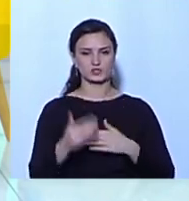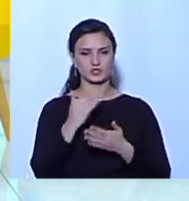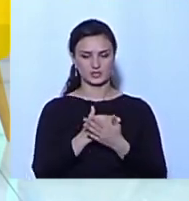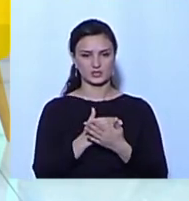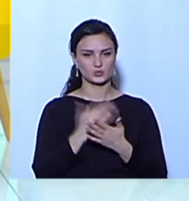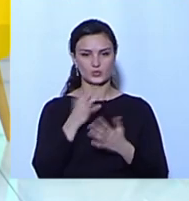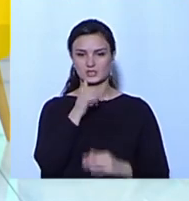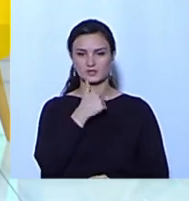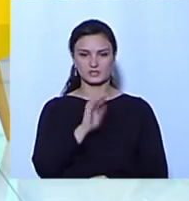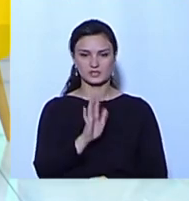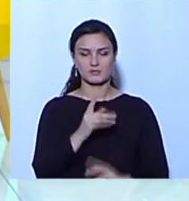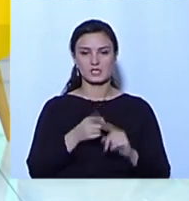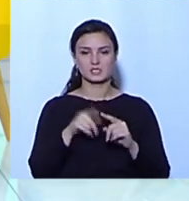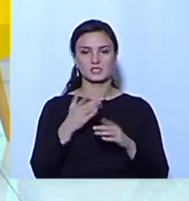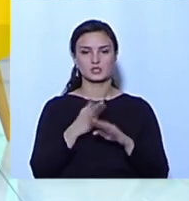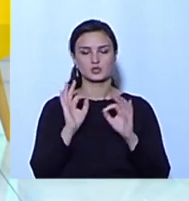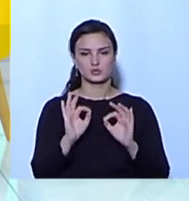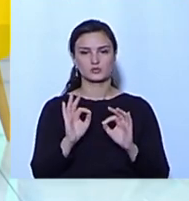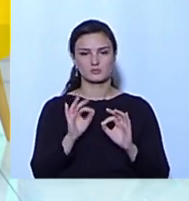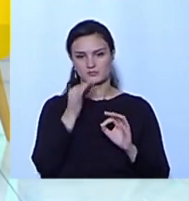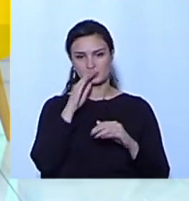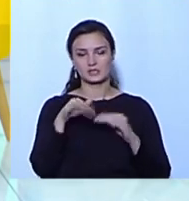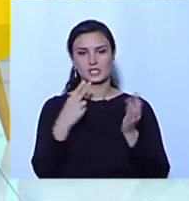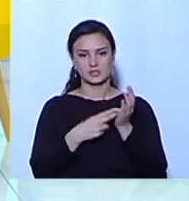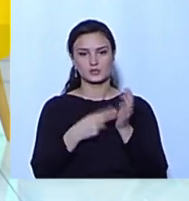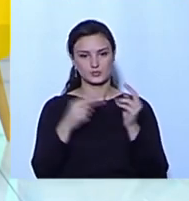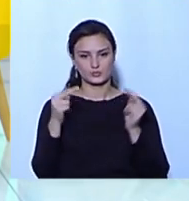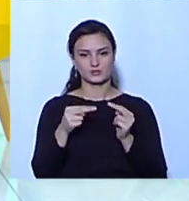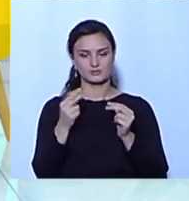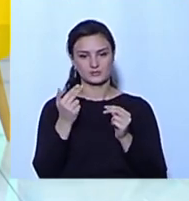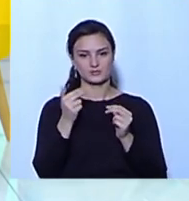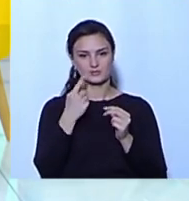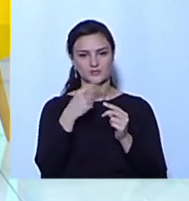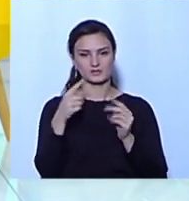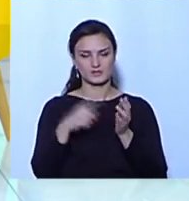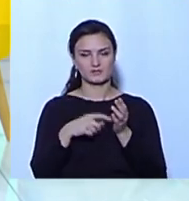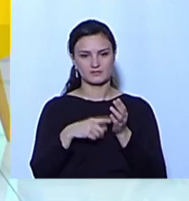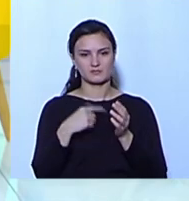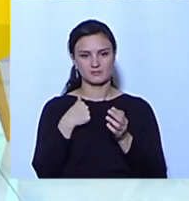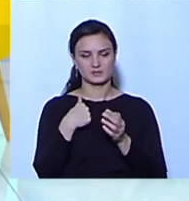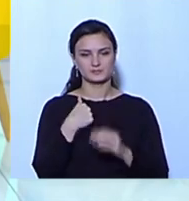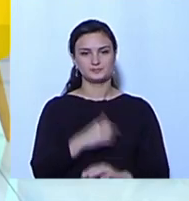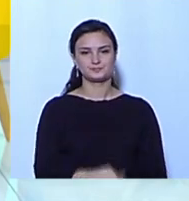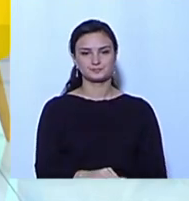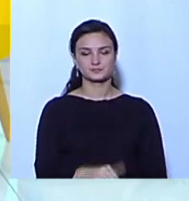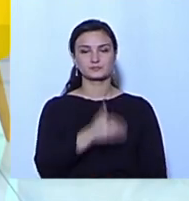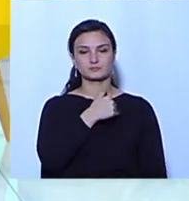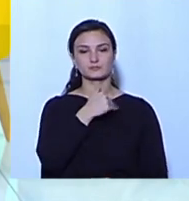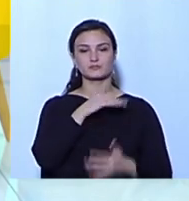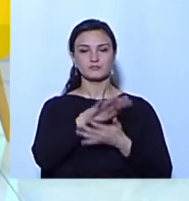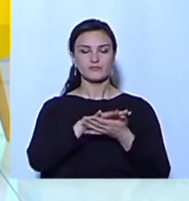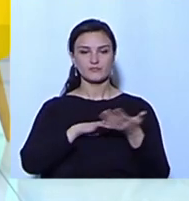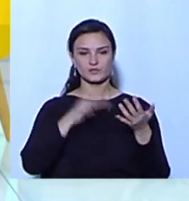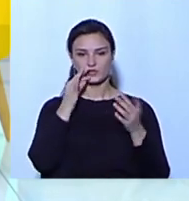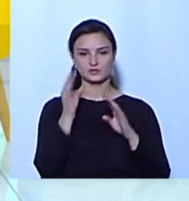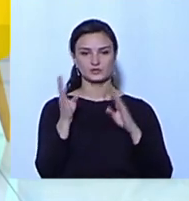არ დაგვეზარება. ეს არის სწორი. რომელსაც მე ადასტურებს ზოგიერთი უფრო ნატიფი კლევა. მე მინდა გავაგრძელო